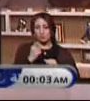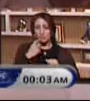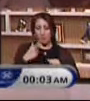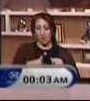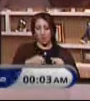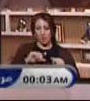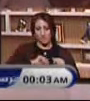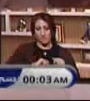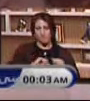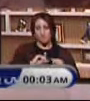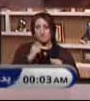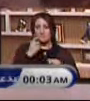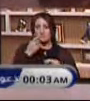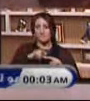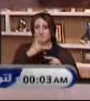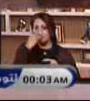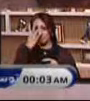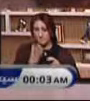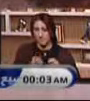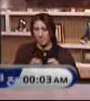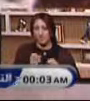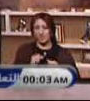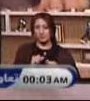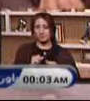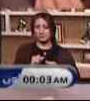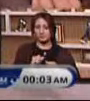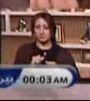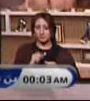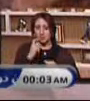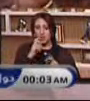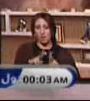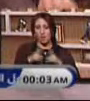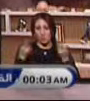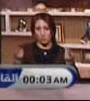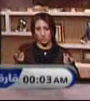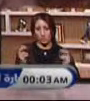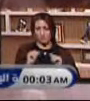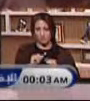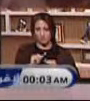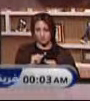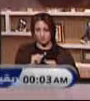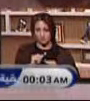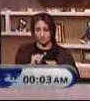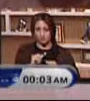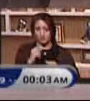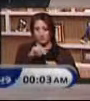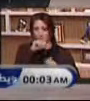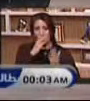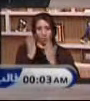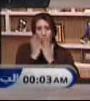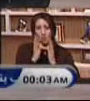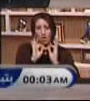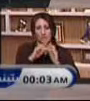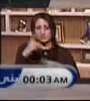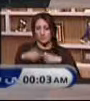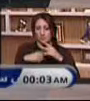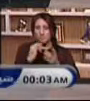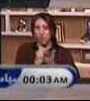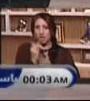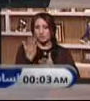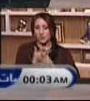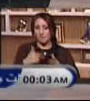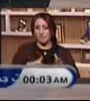قلبي لله في جنح الليل والناس يعني. الله، دي الفرق بين اللي عايز يلين قلبه وبين القاسق. ربنا يكرمك يا مولانا وينفع بيك